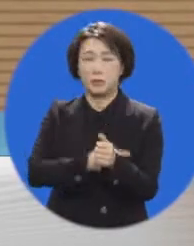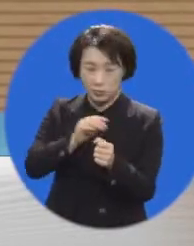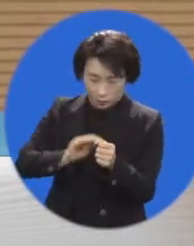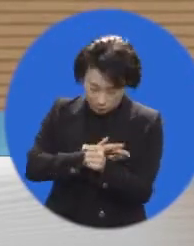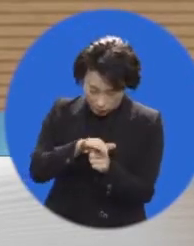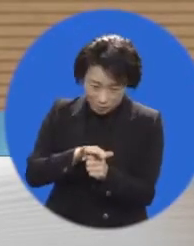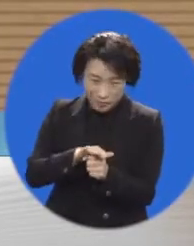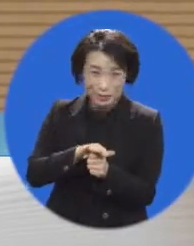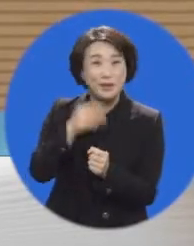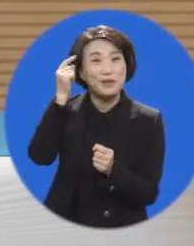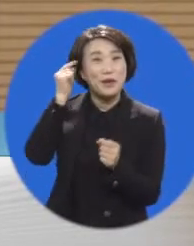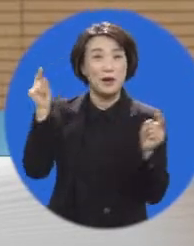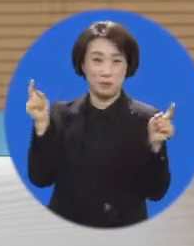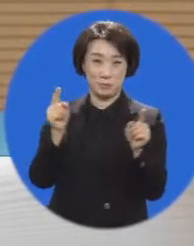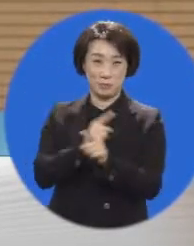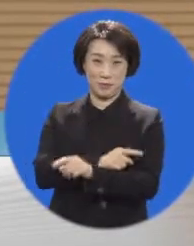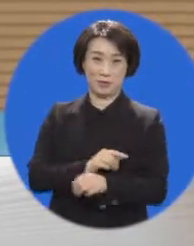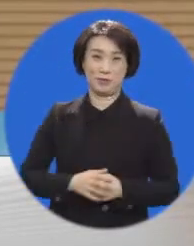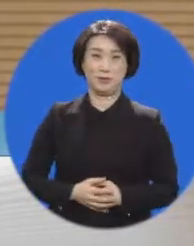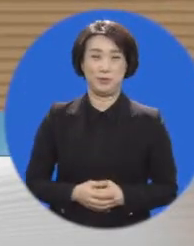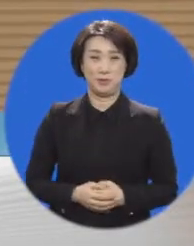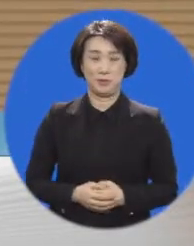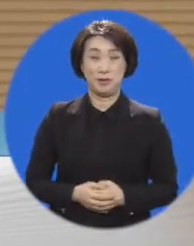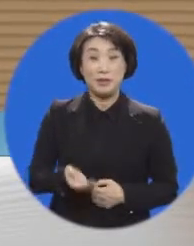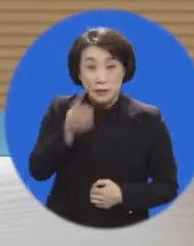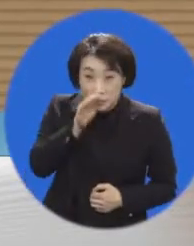것이거든요. 예.